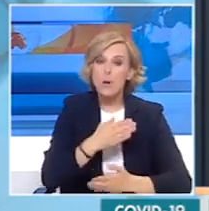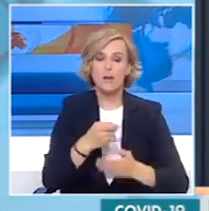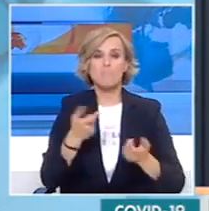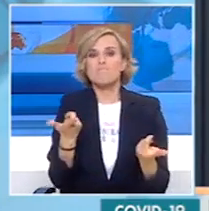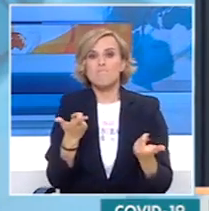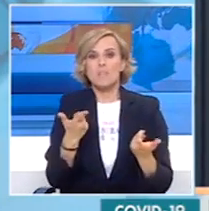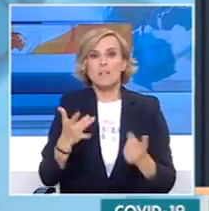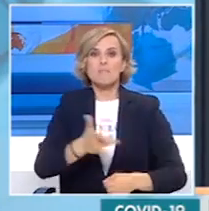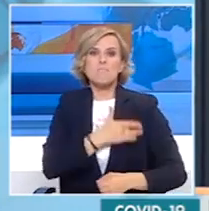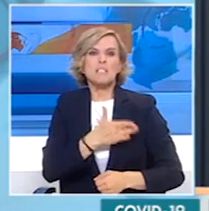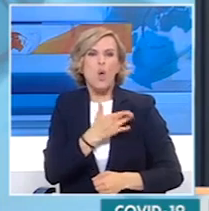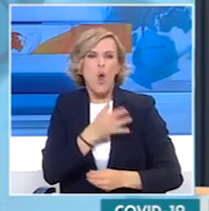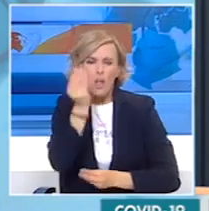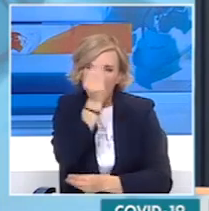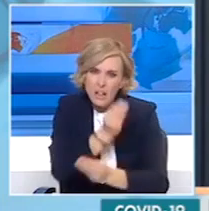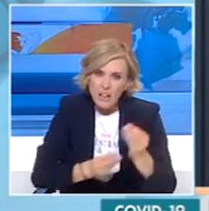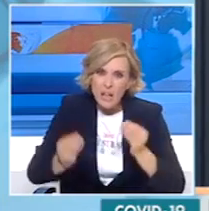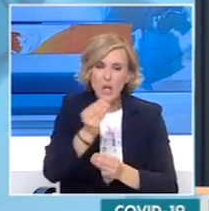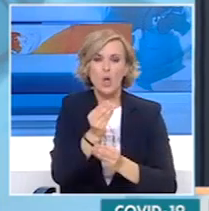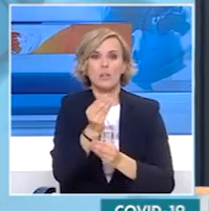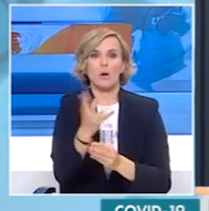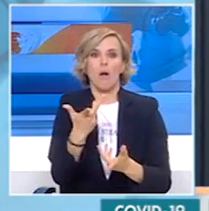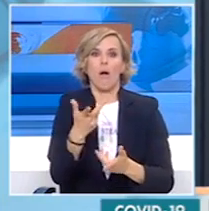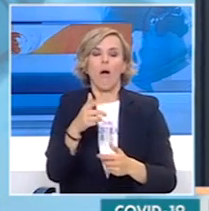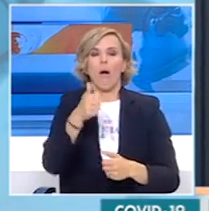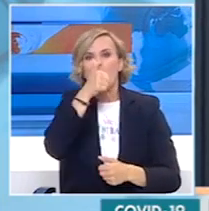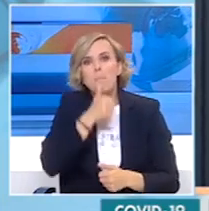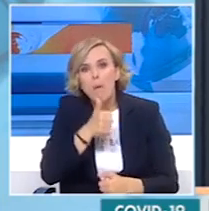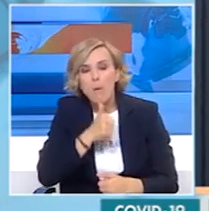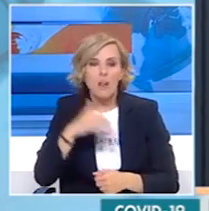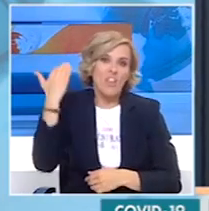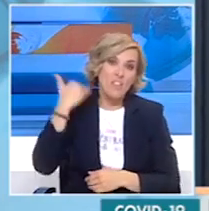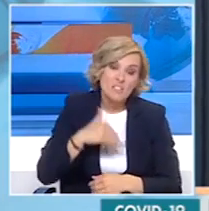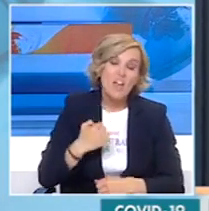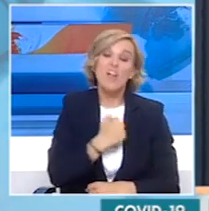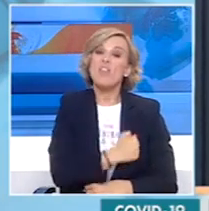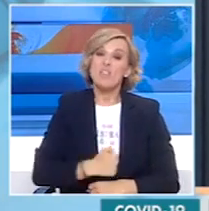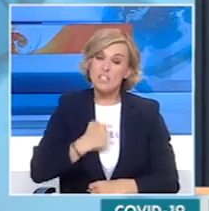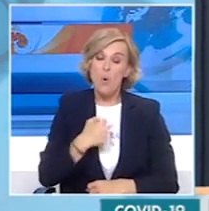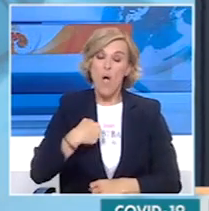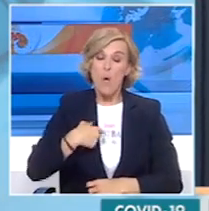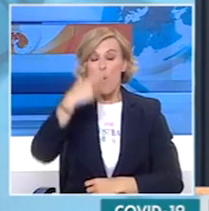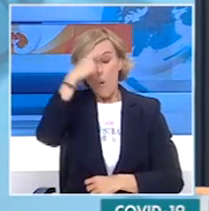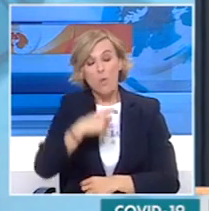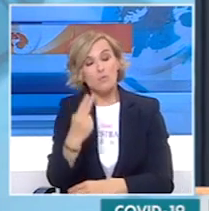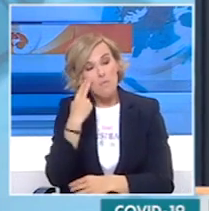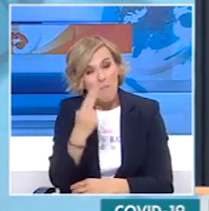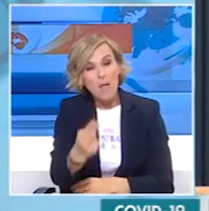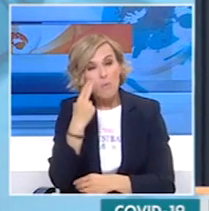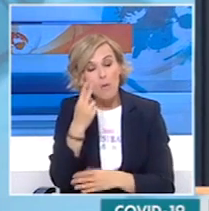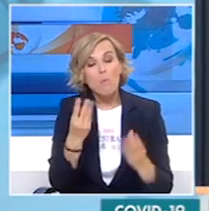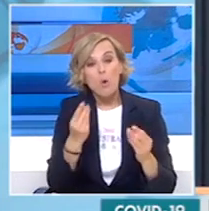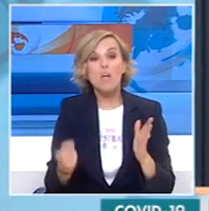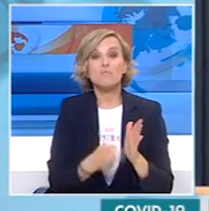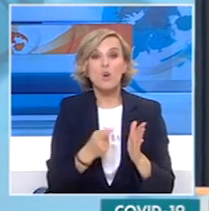burnout, ψυχολογική επιβάρυνση, στίγμα και δυστυχώς, πιστέψτε με, το έχω δει με τα μάτια μου σε πολλαπλές